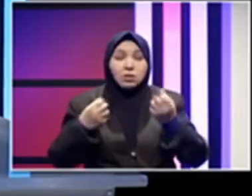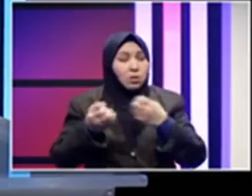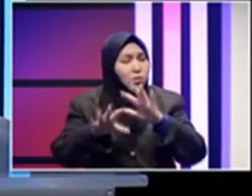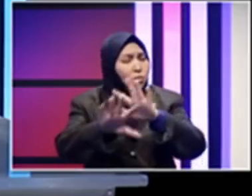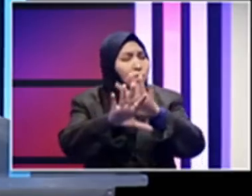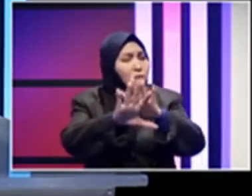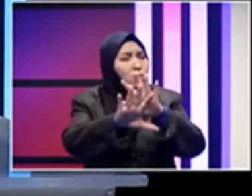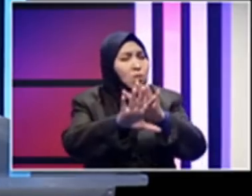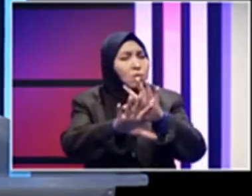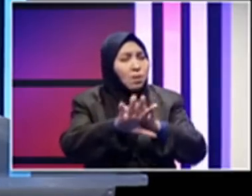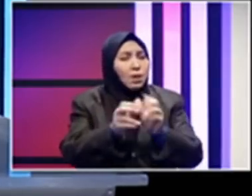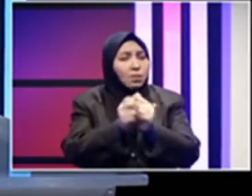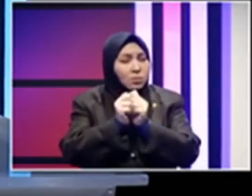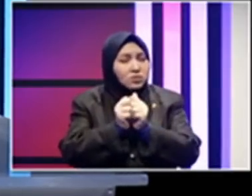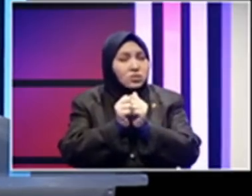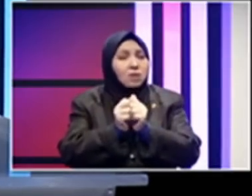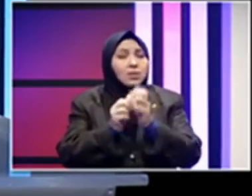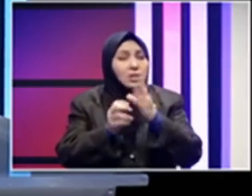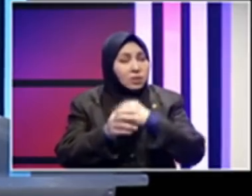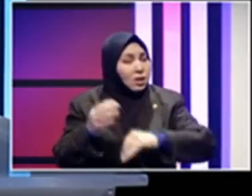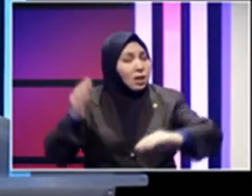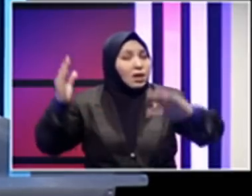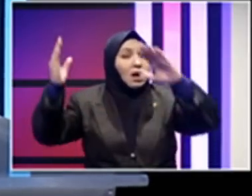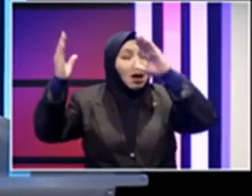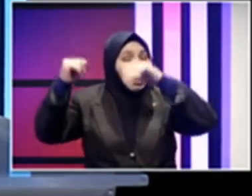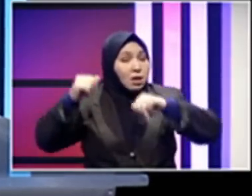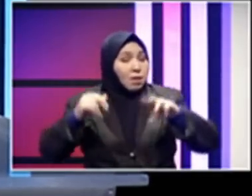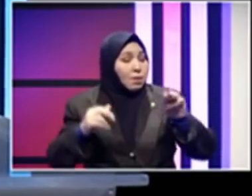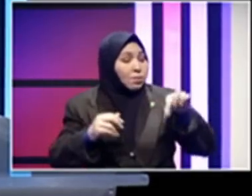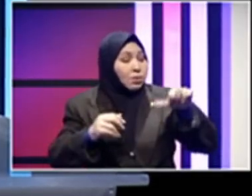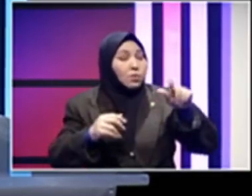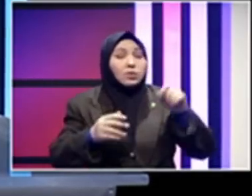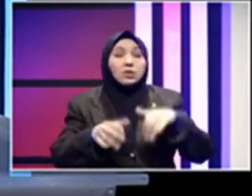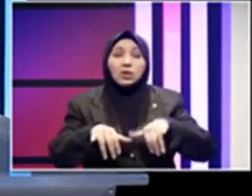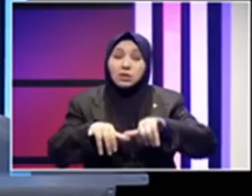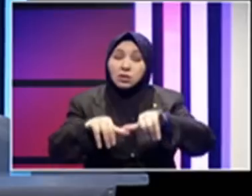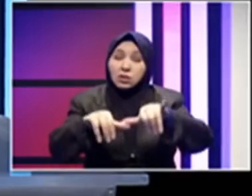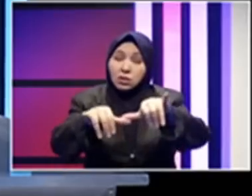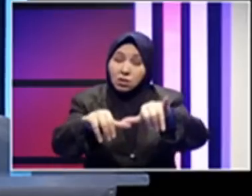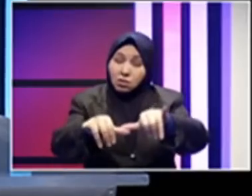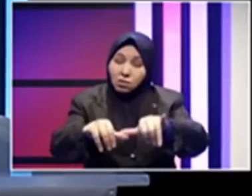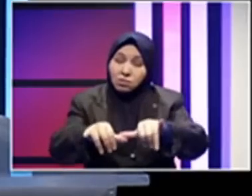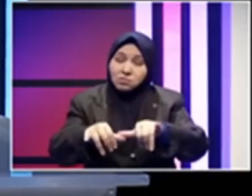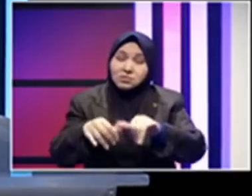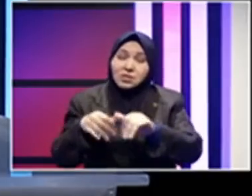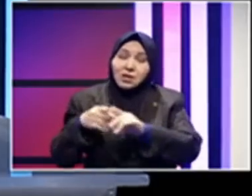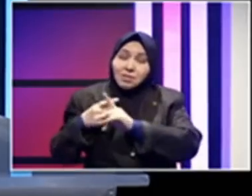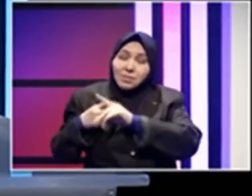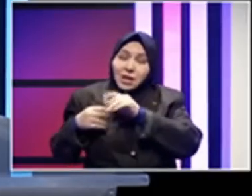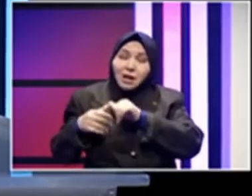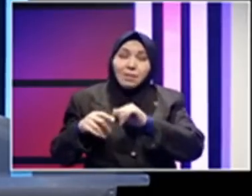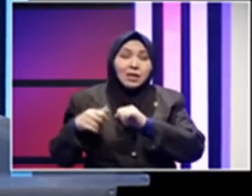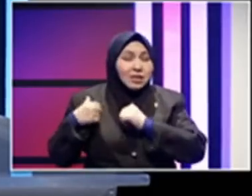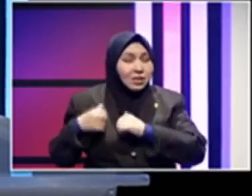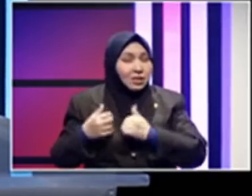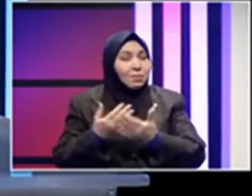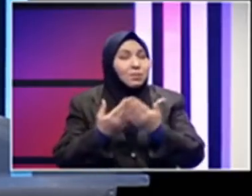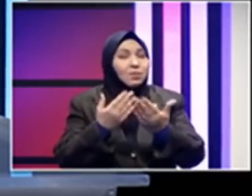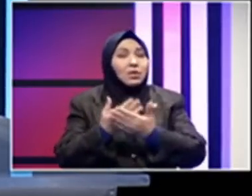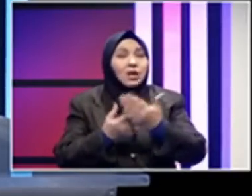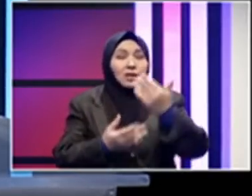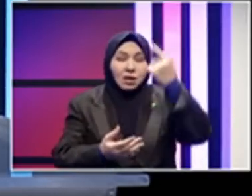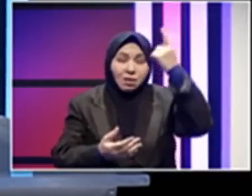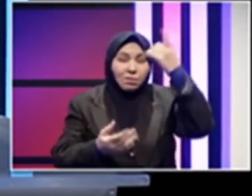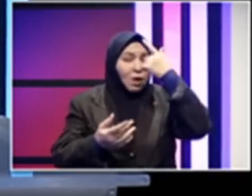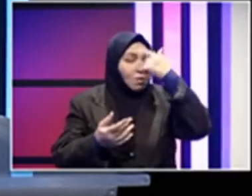ramailah yang bersama. Dan mudah-mudahan Al-Quran terus bertakhta di hati kita semua, dan dipermudahkan Allah sahabat-sahabat Al-Quran